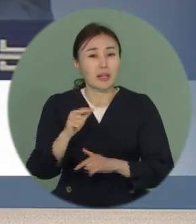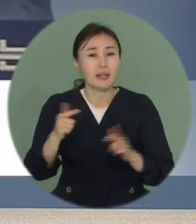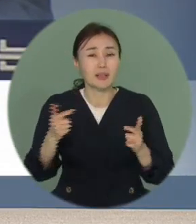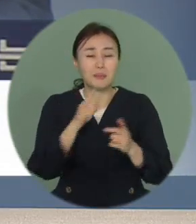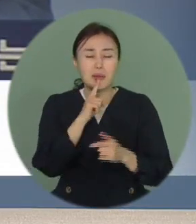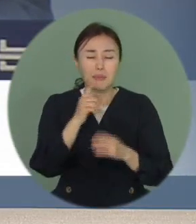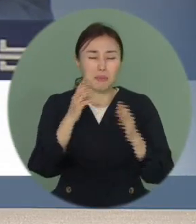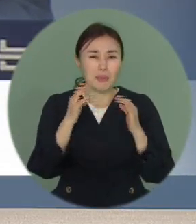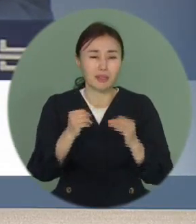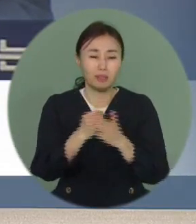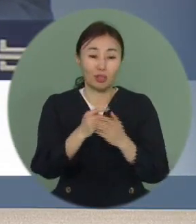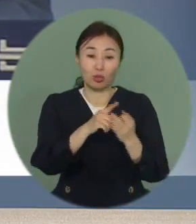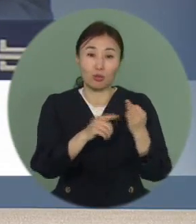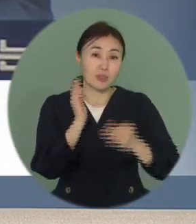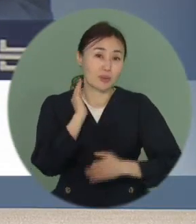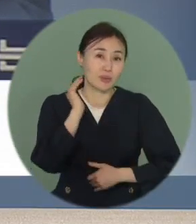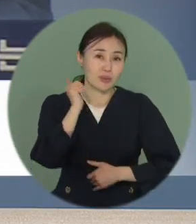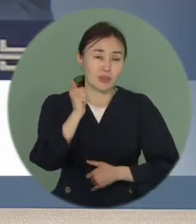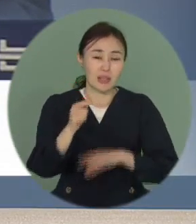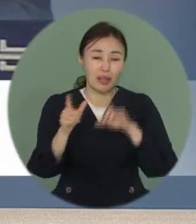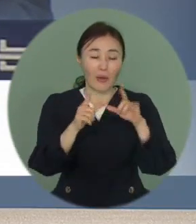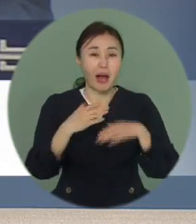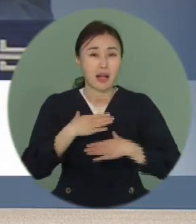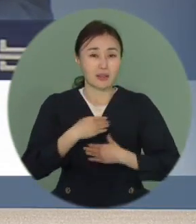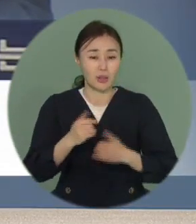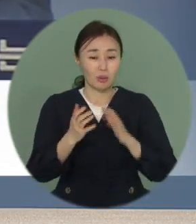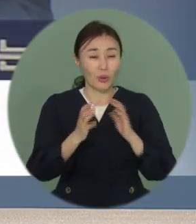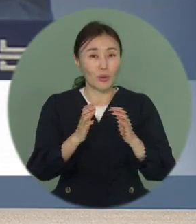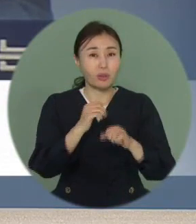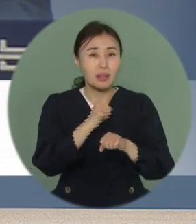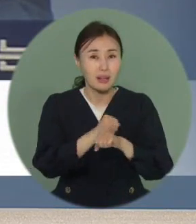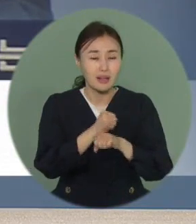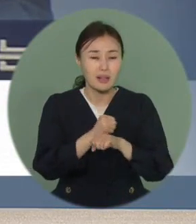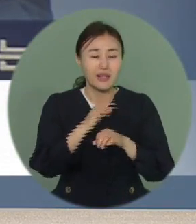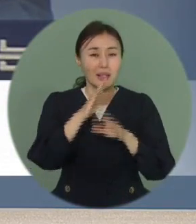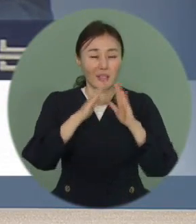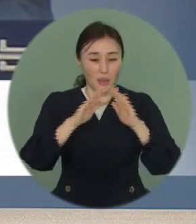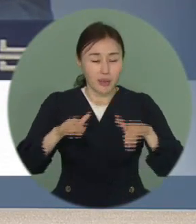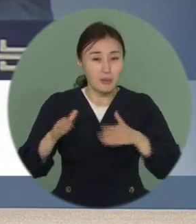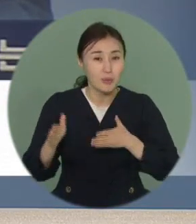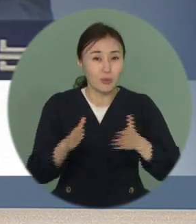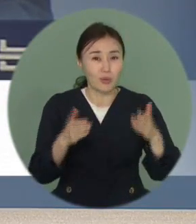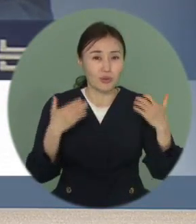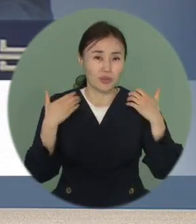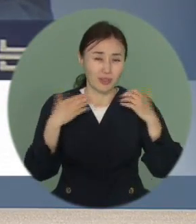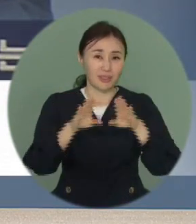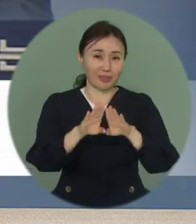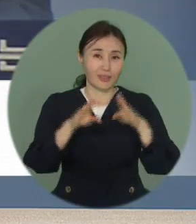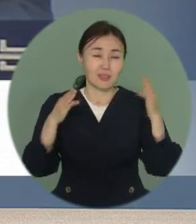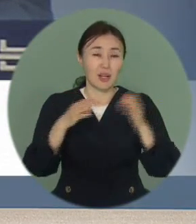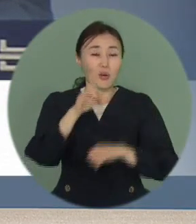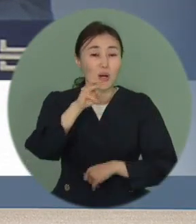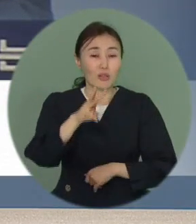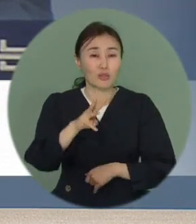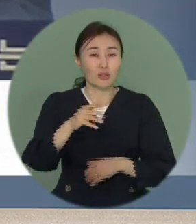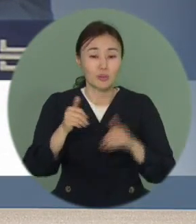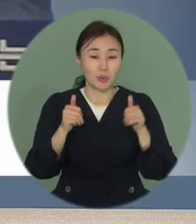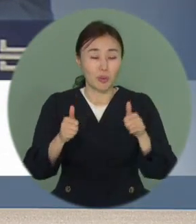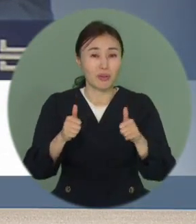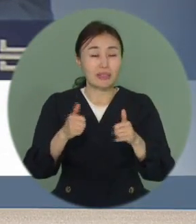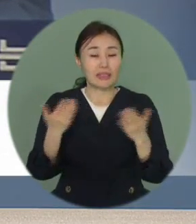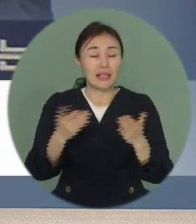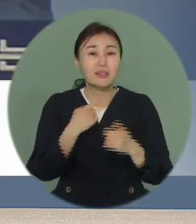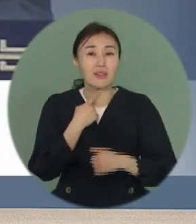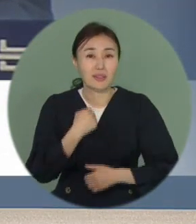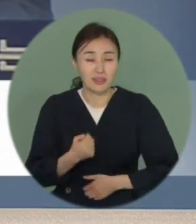많았던 윤석 대통령의 민생 토론회가 오늘 전남도청에서 열렸습니다 주직 근무시절 년을